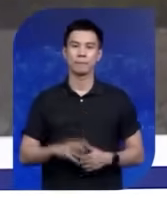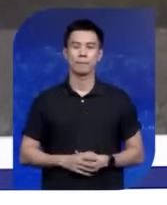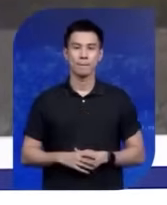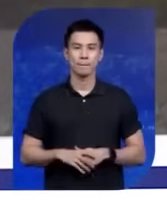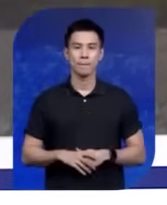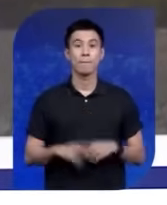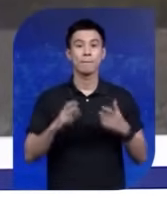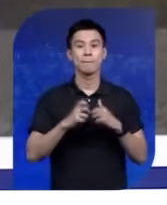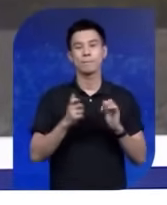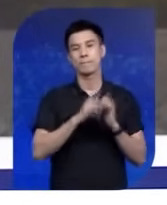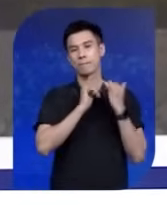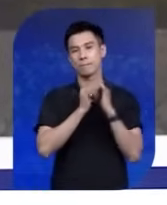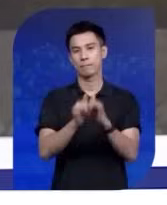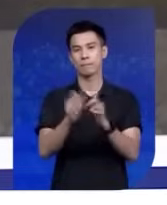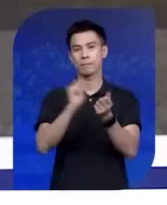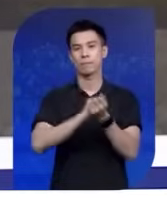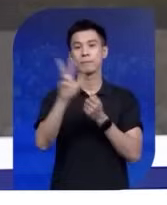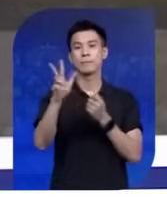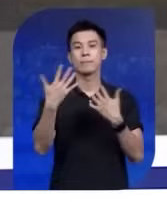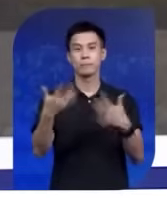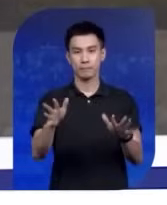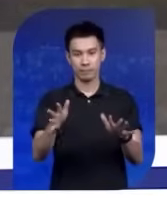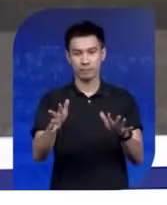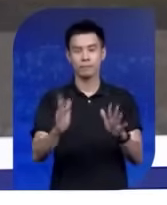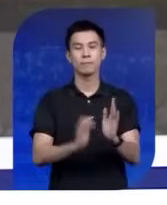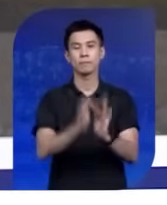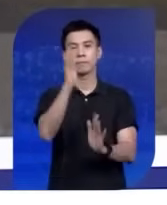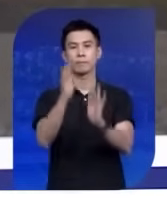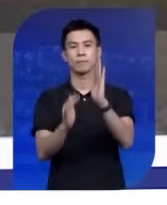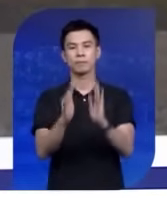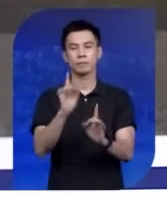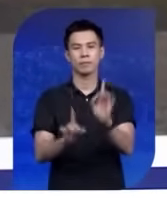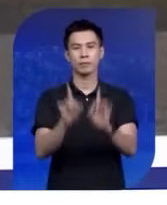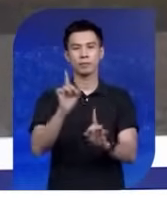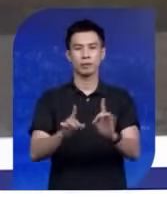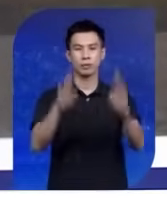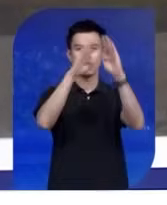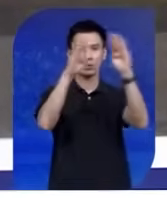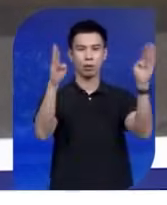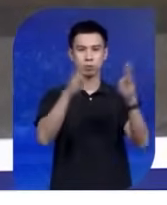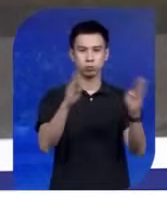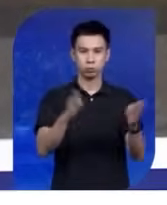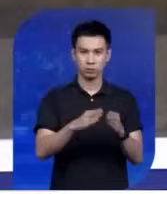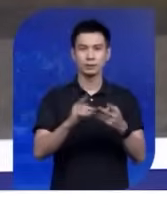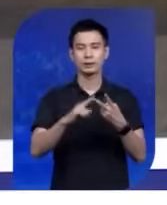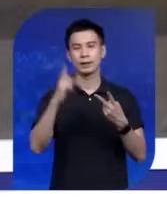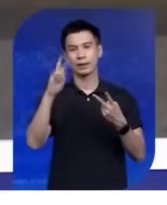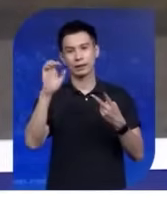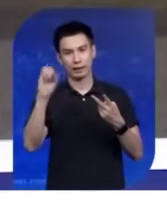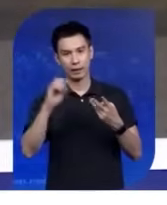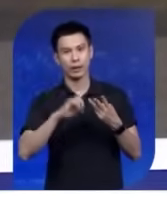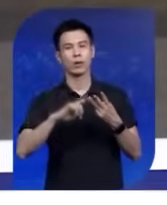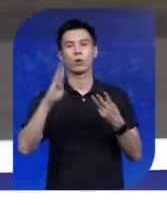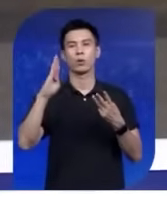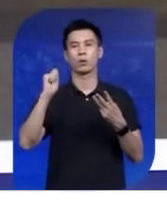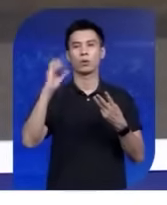vụ cháy rừng đã xảy ra vào tháng 8 vừa rồi cũng đều cháy ở các cánh rừng trồng thông keo bạch đàn tái sinh nên một khi đã cháy thì